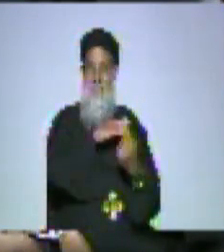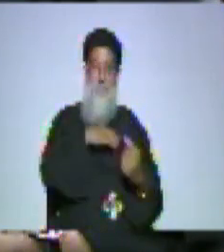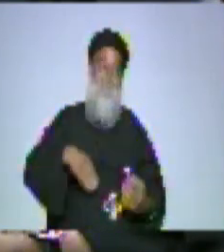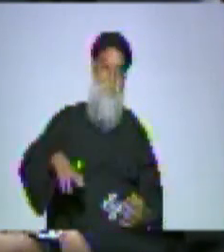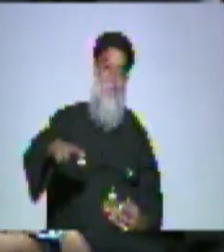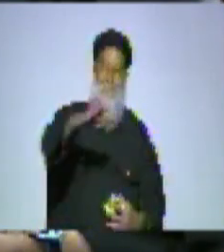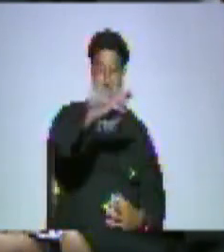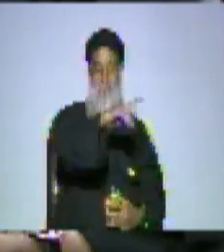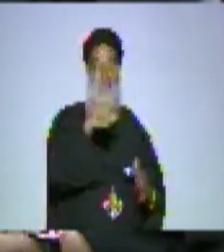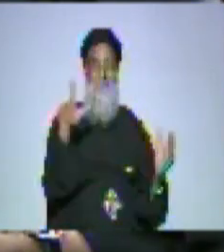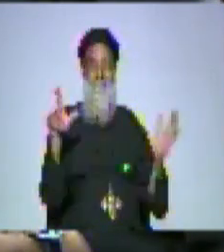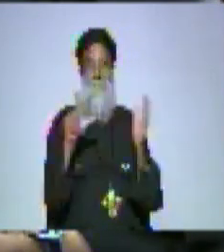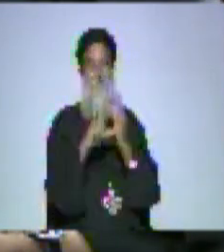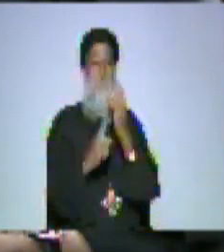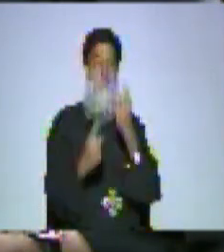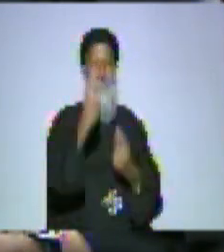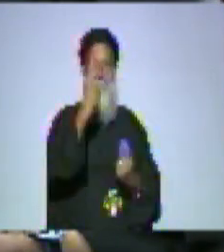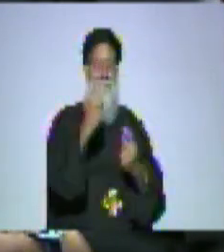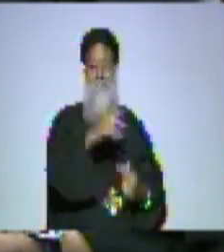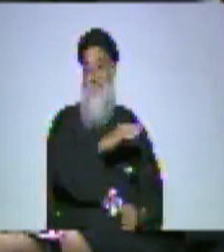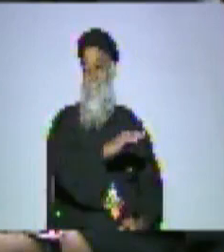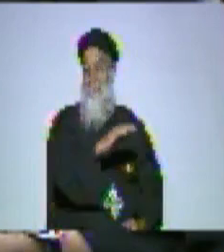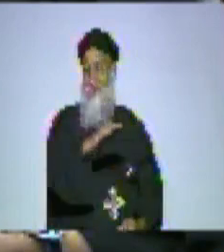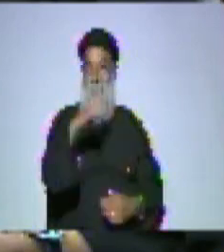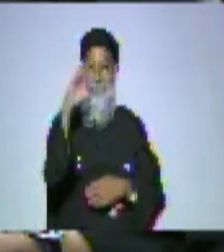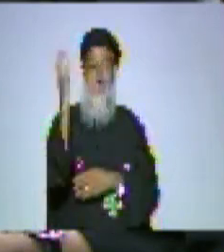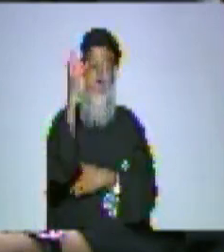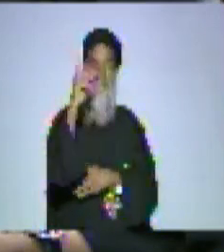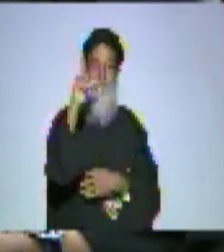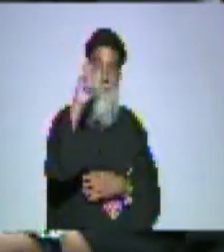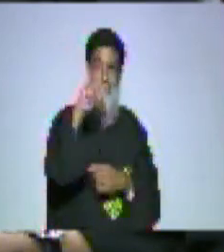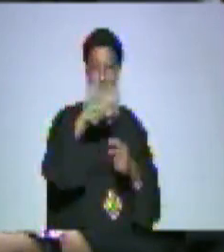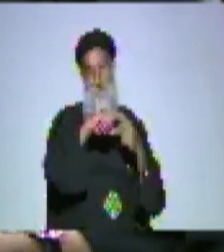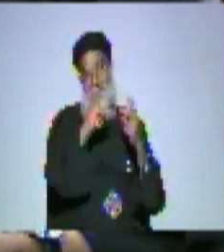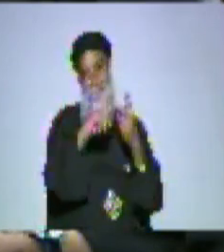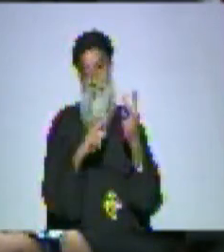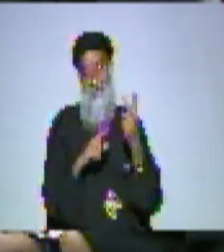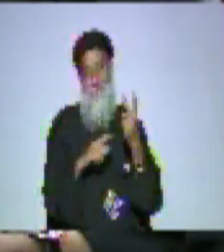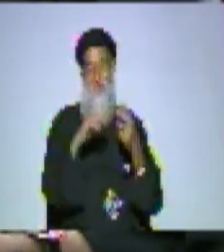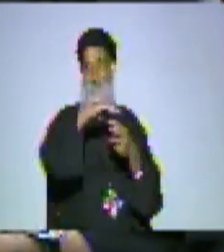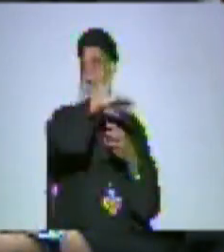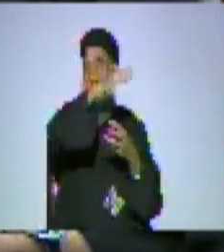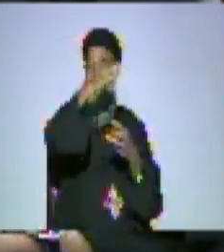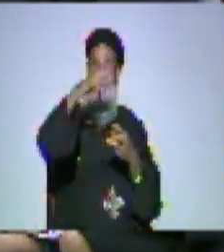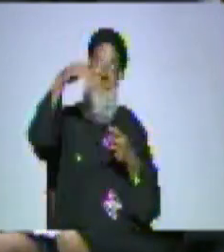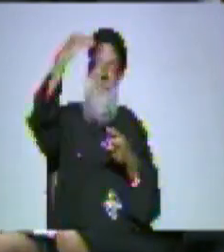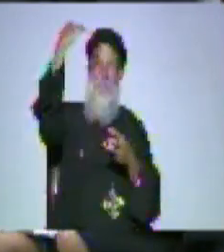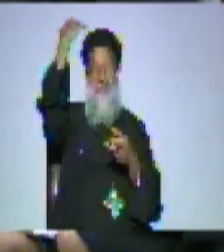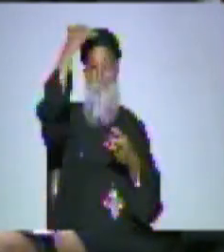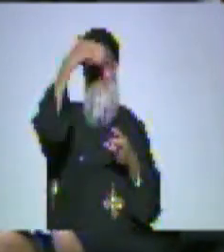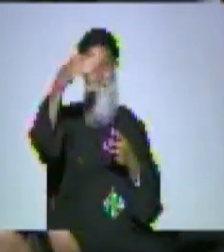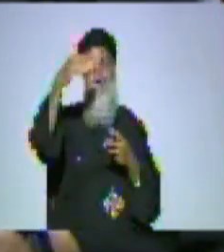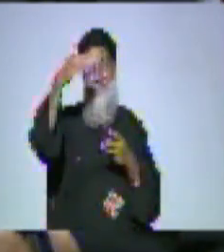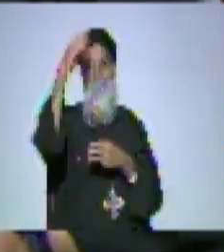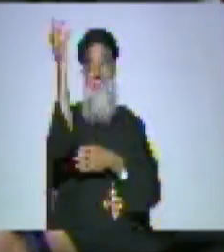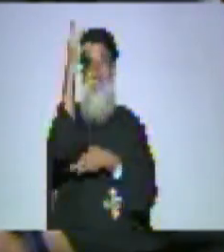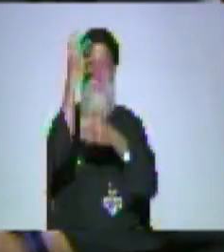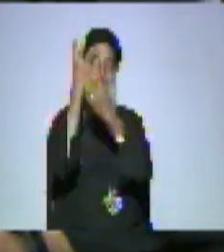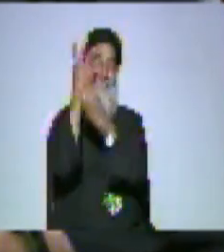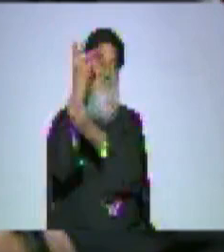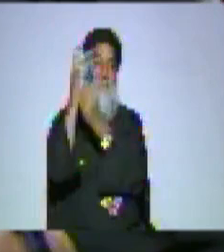الاوشيه الخاصه بالزرع والعجينه الحقل او المياه النهر او اهويه السماء والثمار